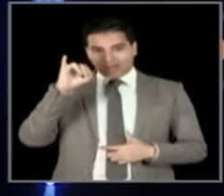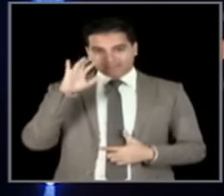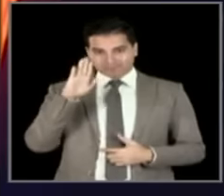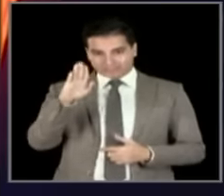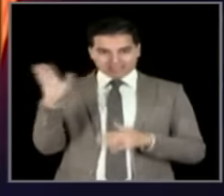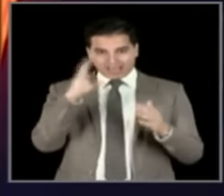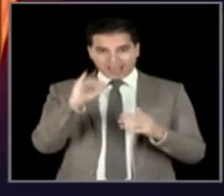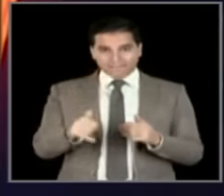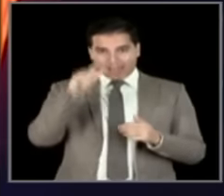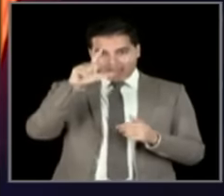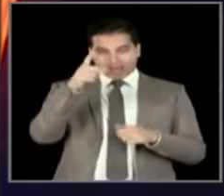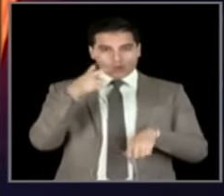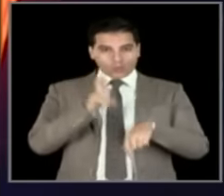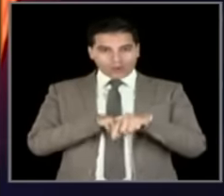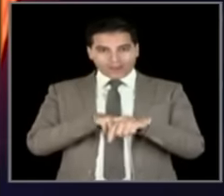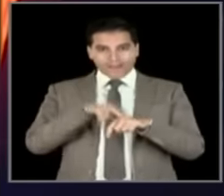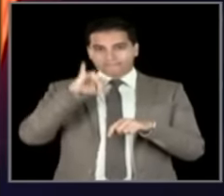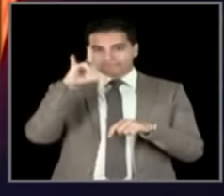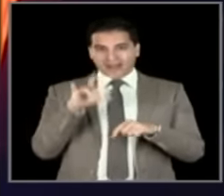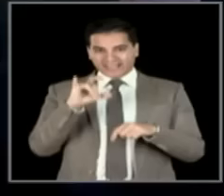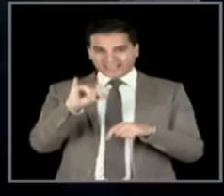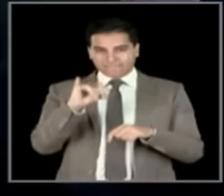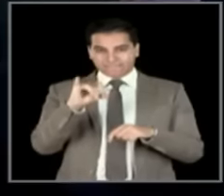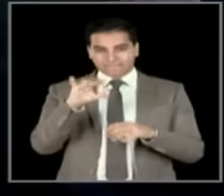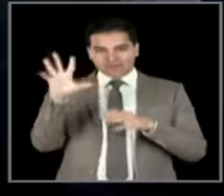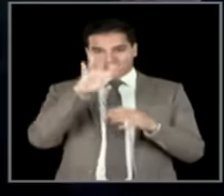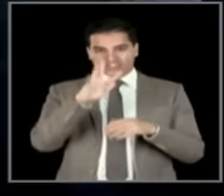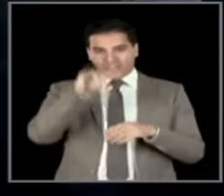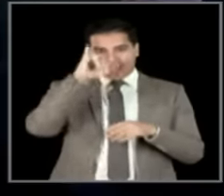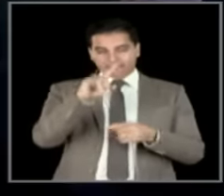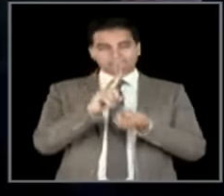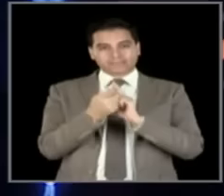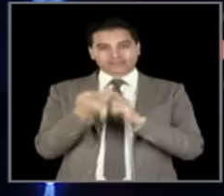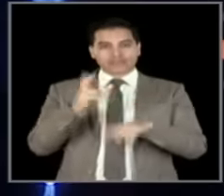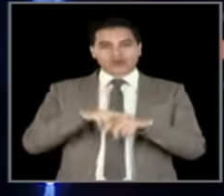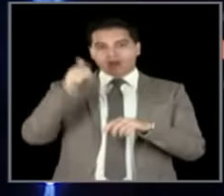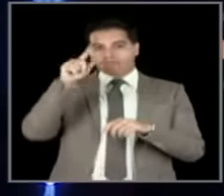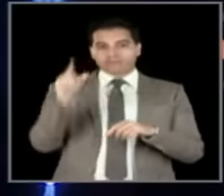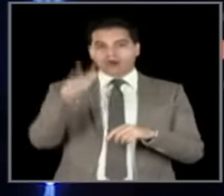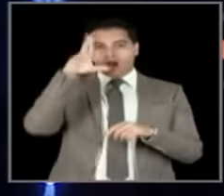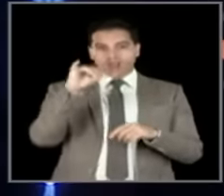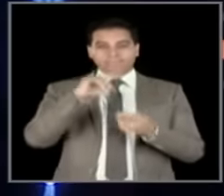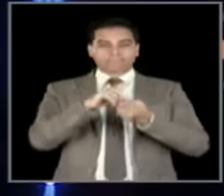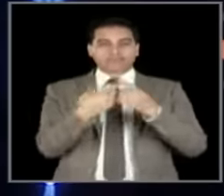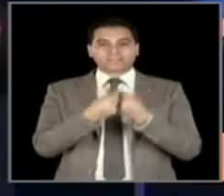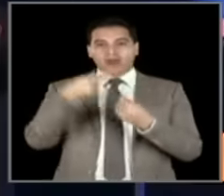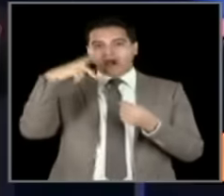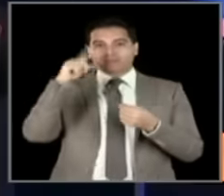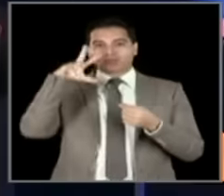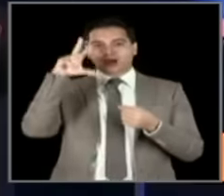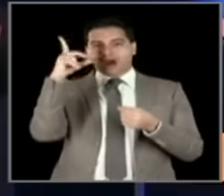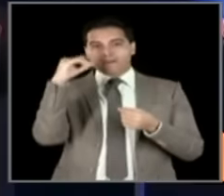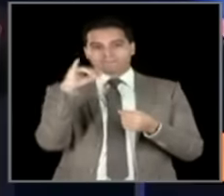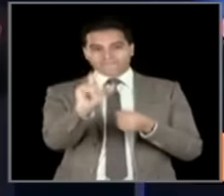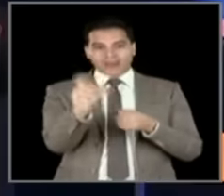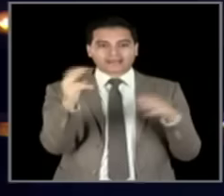جمال نزلت مكان مريم هشام، وابراهيم البدري نزل مكان عبد